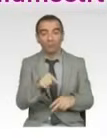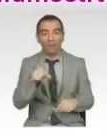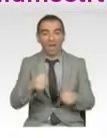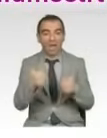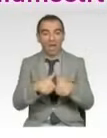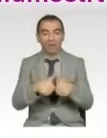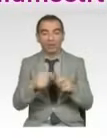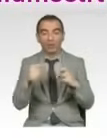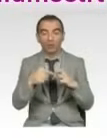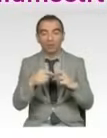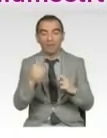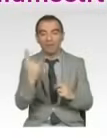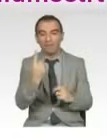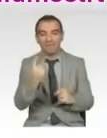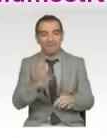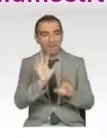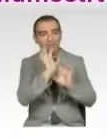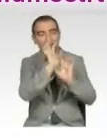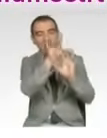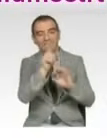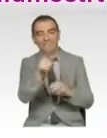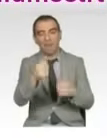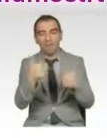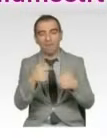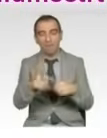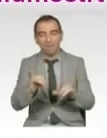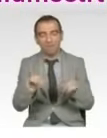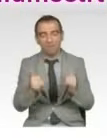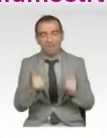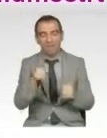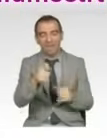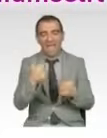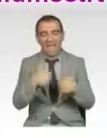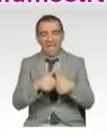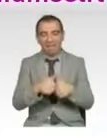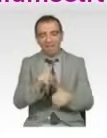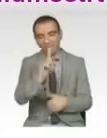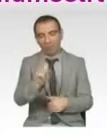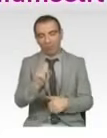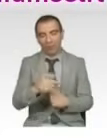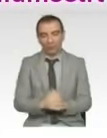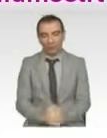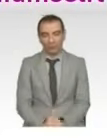eşi Rümeysa'ya bir basketbol maçında evlenme teklifi etti.